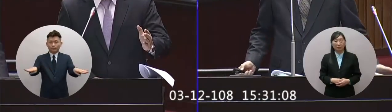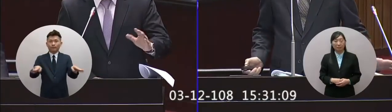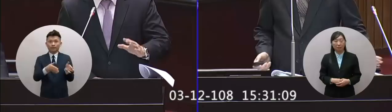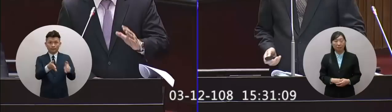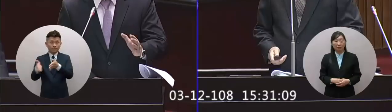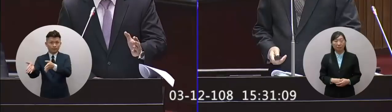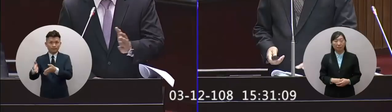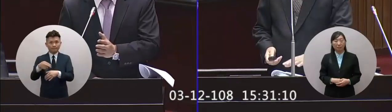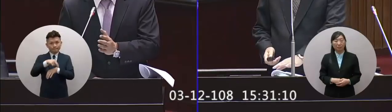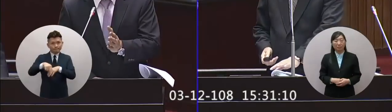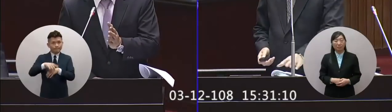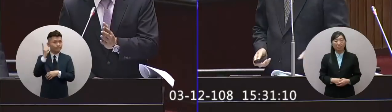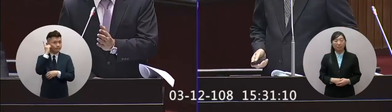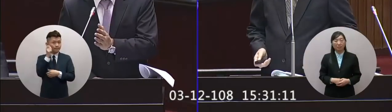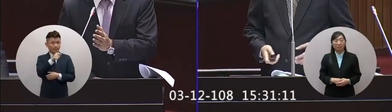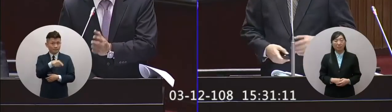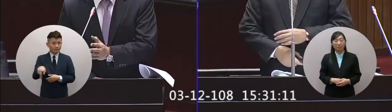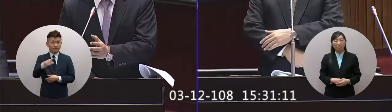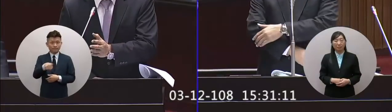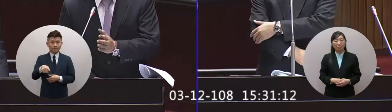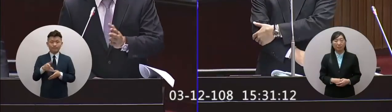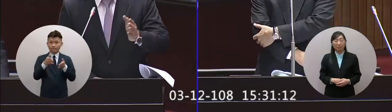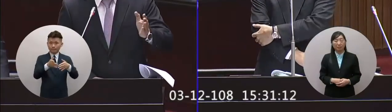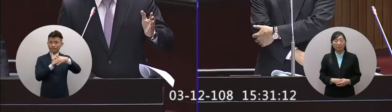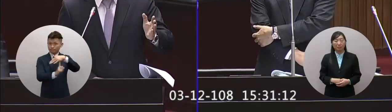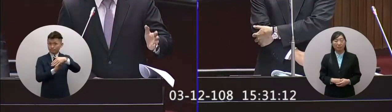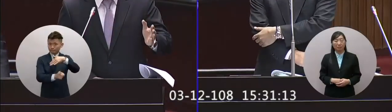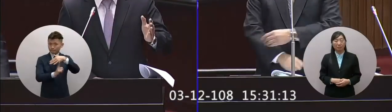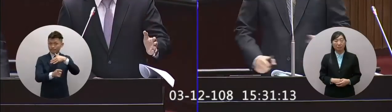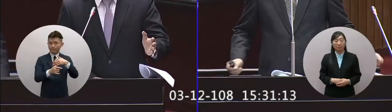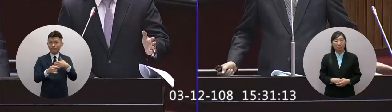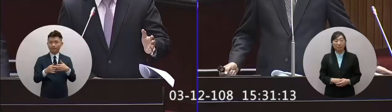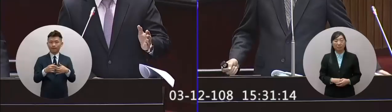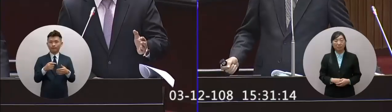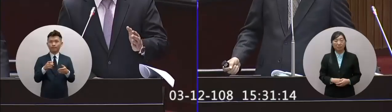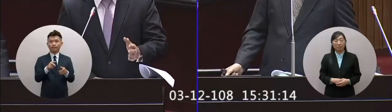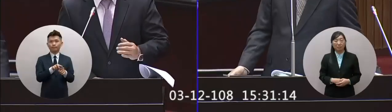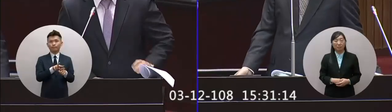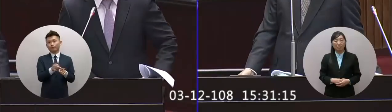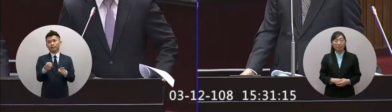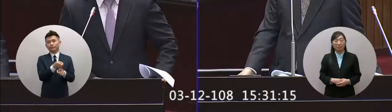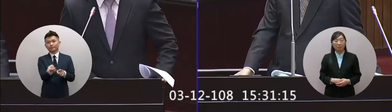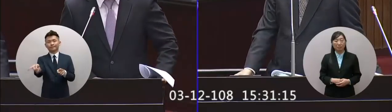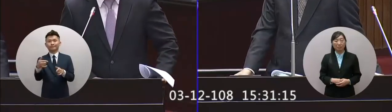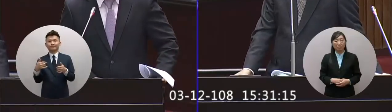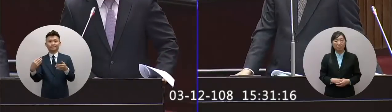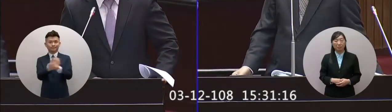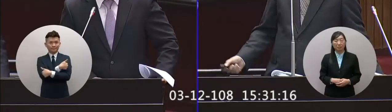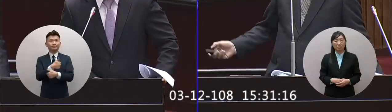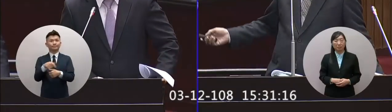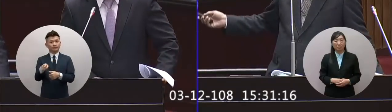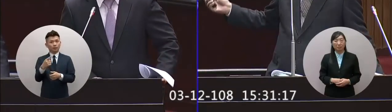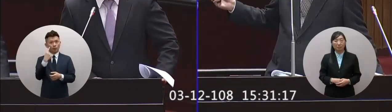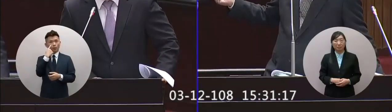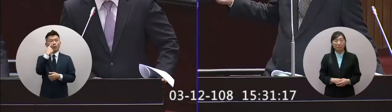的 APP 啊，其实主要在分流国道的。它的地方的替代道路，这个的产生效果也是相